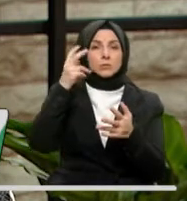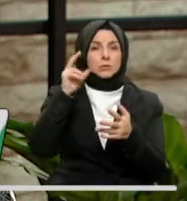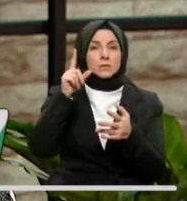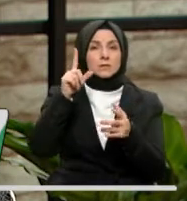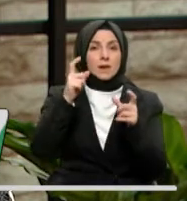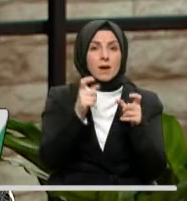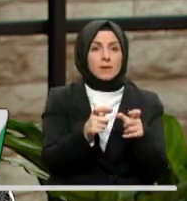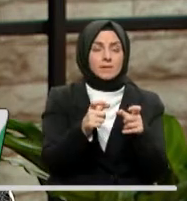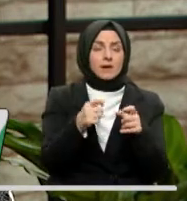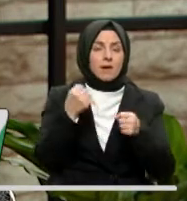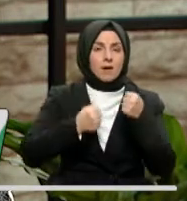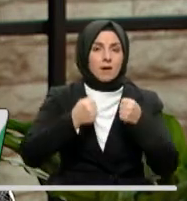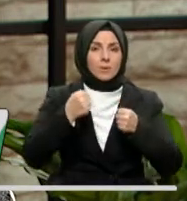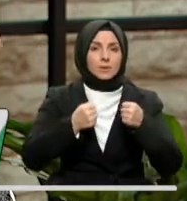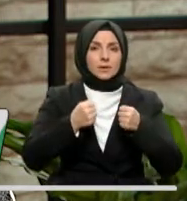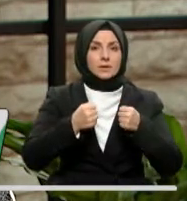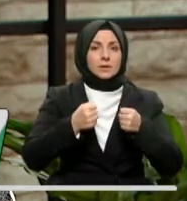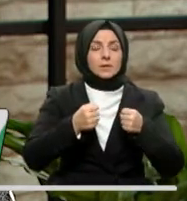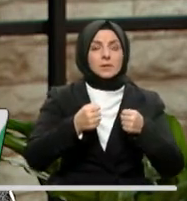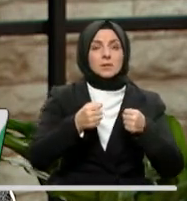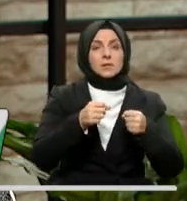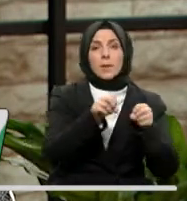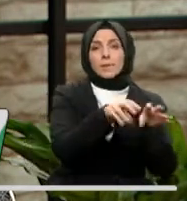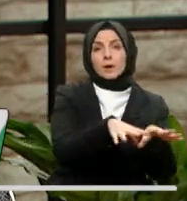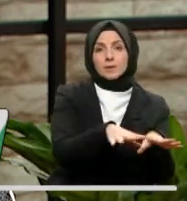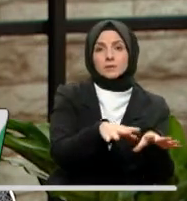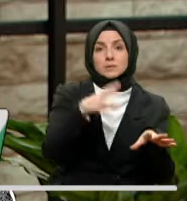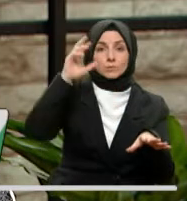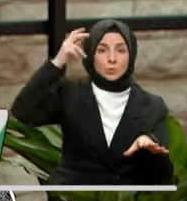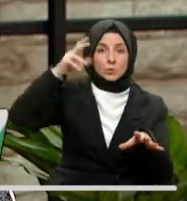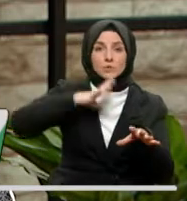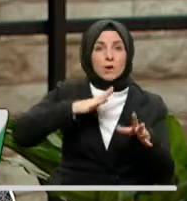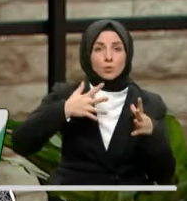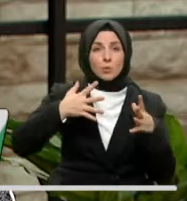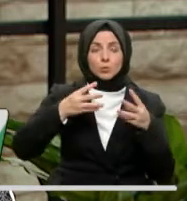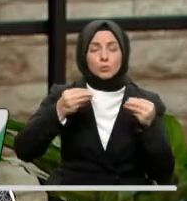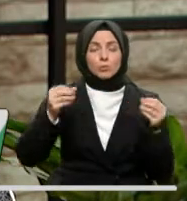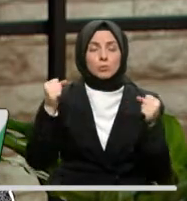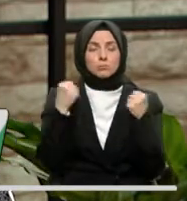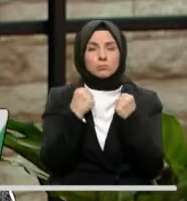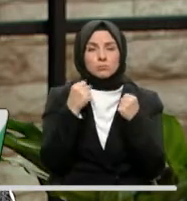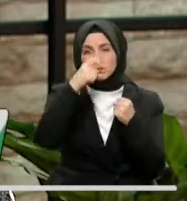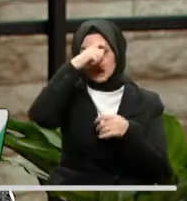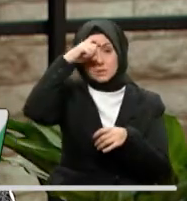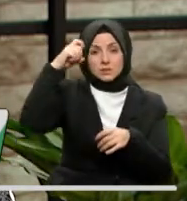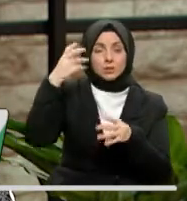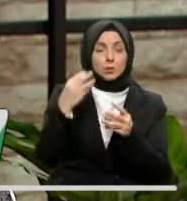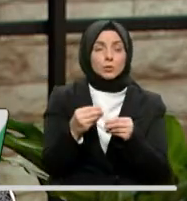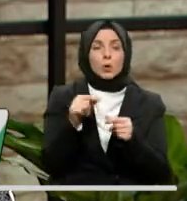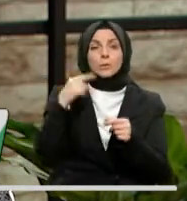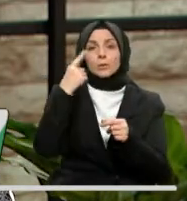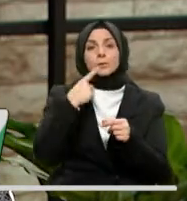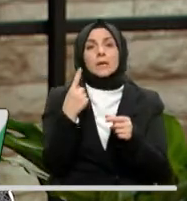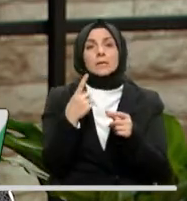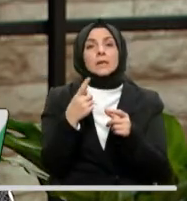Park ettiğiniz zaman arabanın içine girdiğimiz zaman ne oluyor hepsi yanıyor Dolayısıyla cam saksıda çok şey de orkidelerde tavsiye etmiyoruz